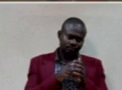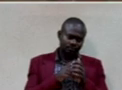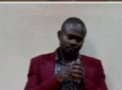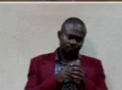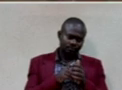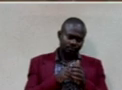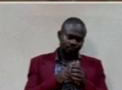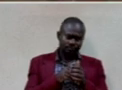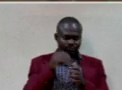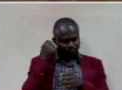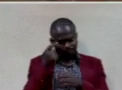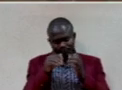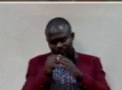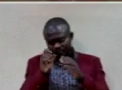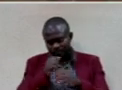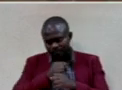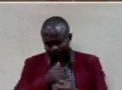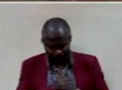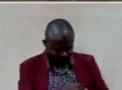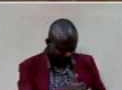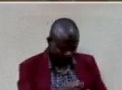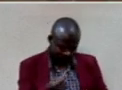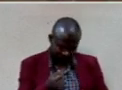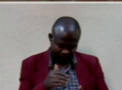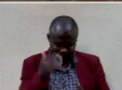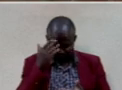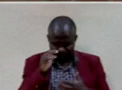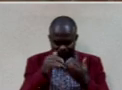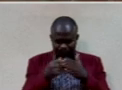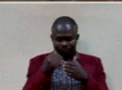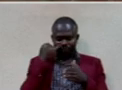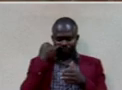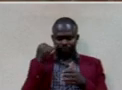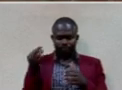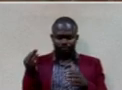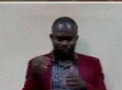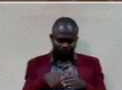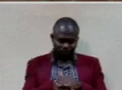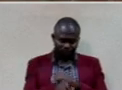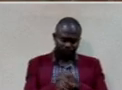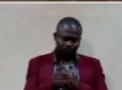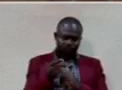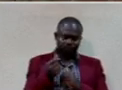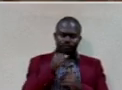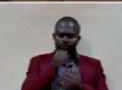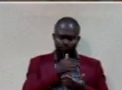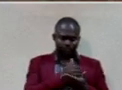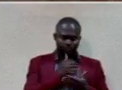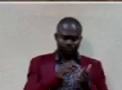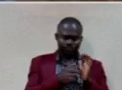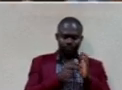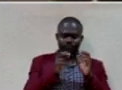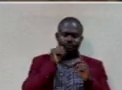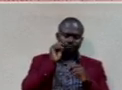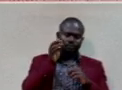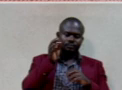umusaruro bavanyemo bakumva ko bagomba kuzigama, kuko burya iyo winjije ntuzigame bivuze ngo ejo